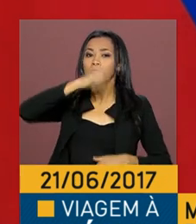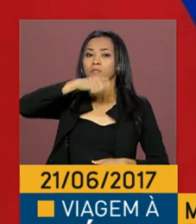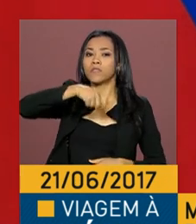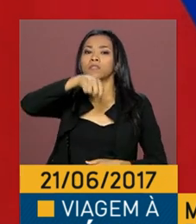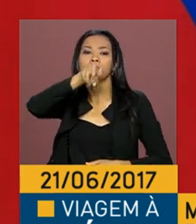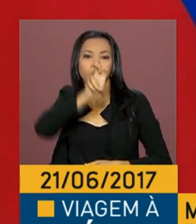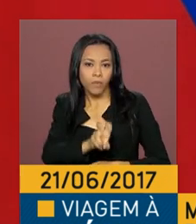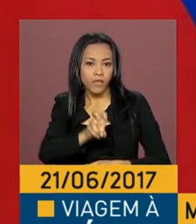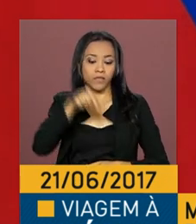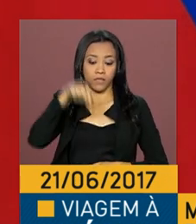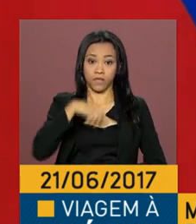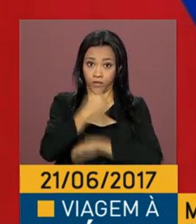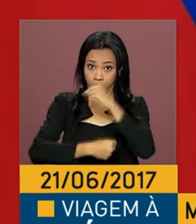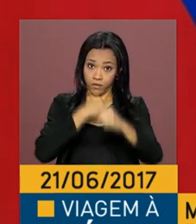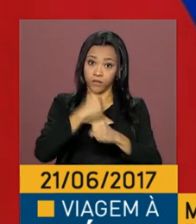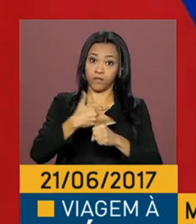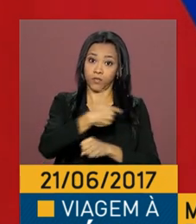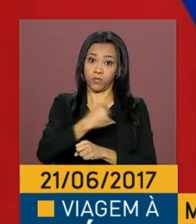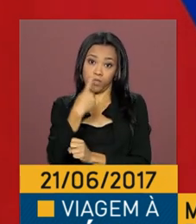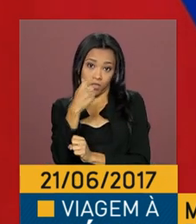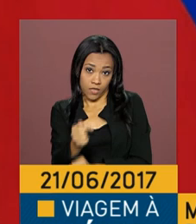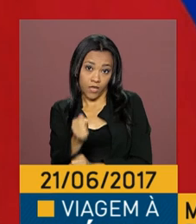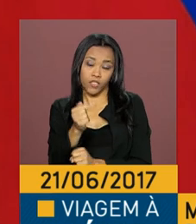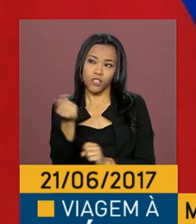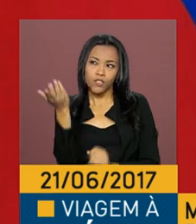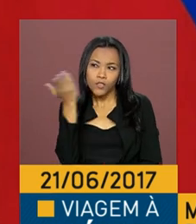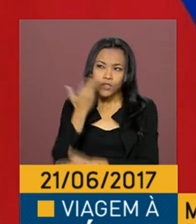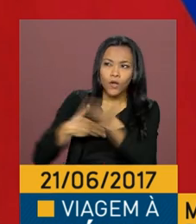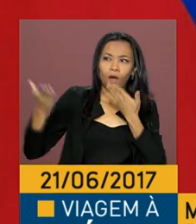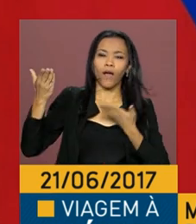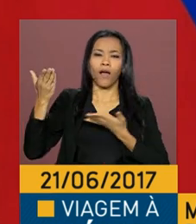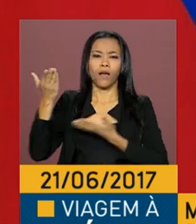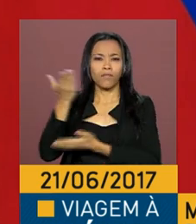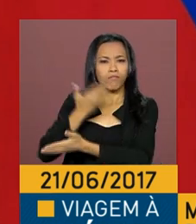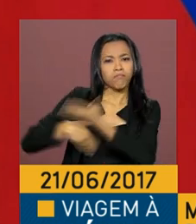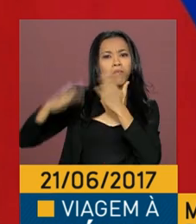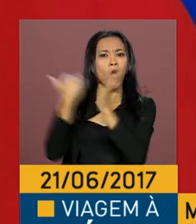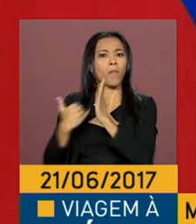deste ano, 2017, nossas trocas aumentaram mais de